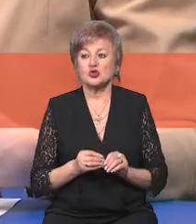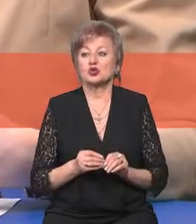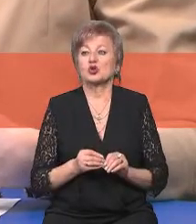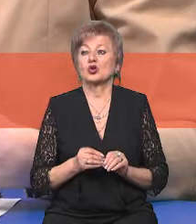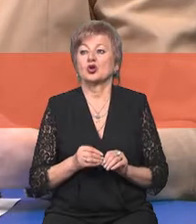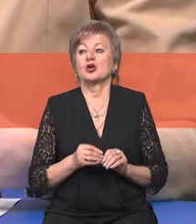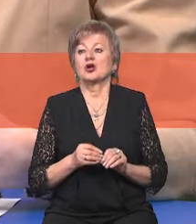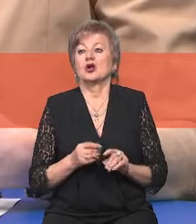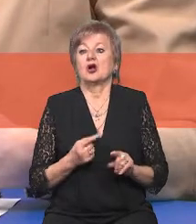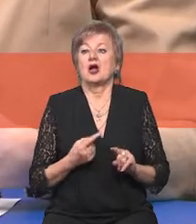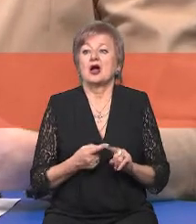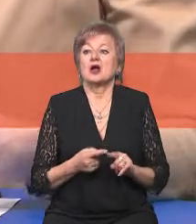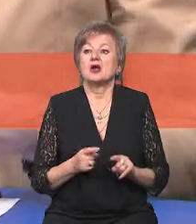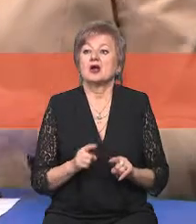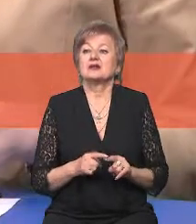не означає